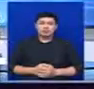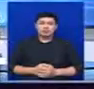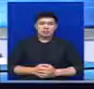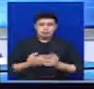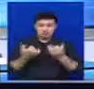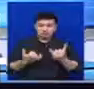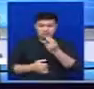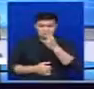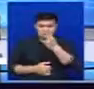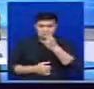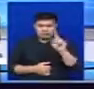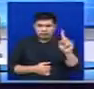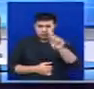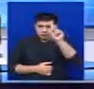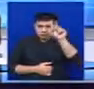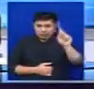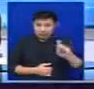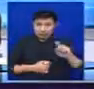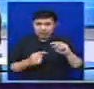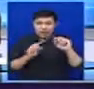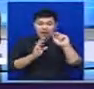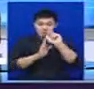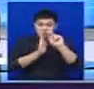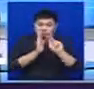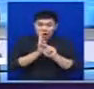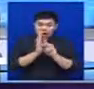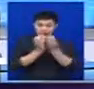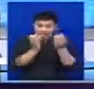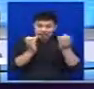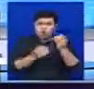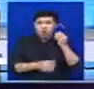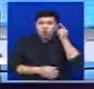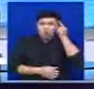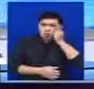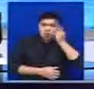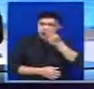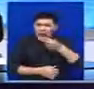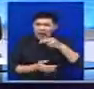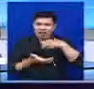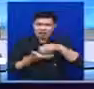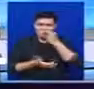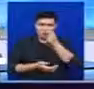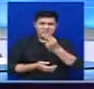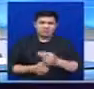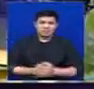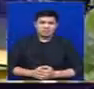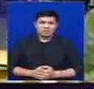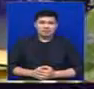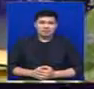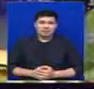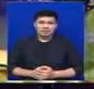ช่วงนี้ติดตามข้อสงสัยเกี่ยวกับร่างรัฐธรรมนูญนะคะกับลุงมีหลานชัยขายรัฐธรรมนูญกันค่ะ